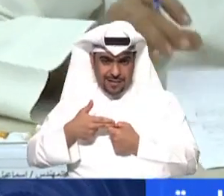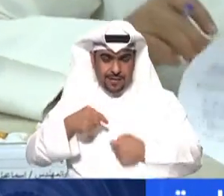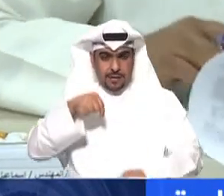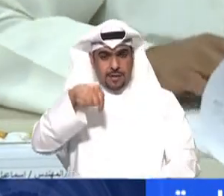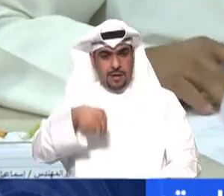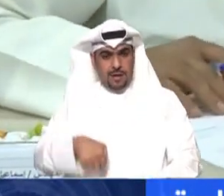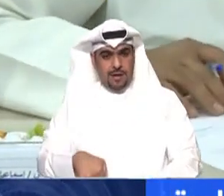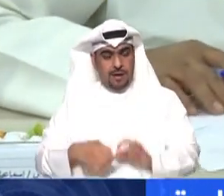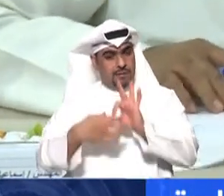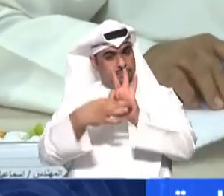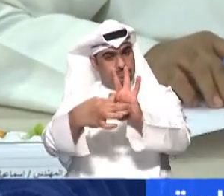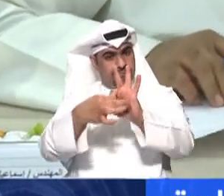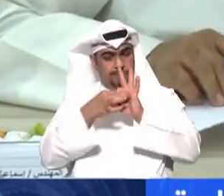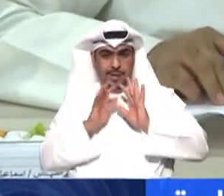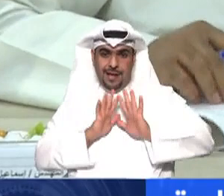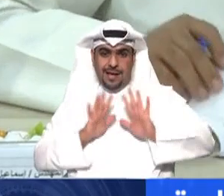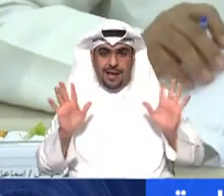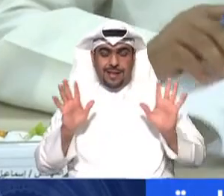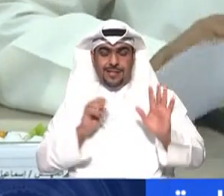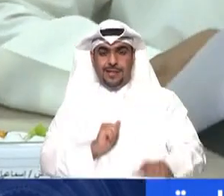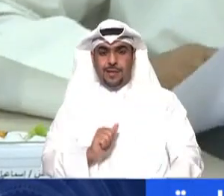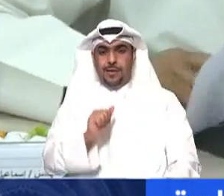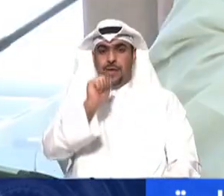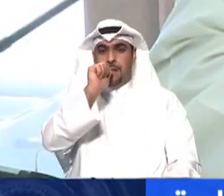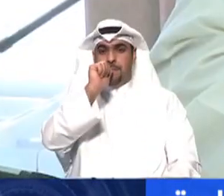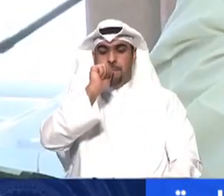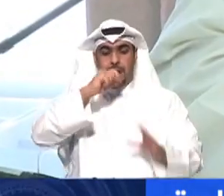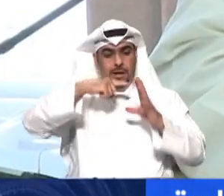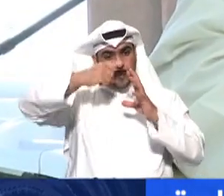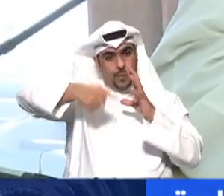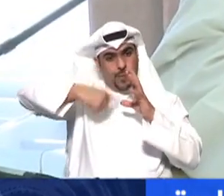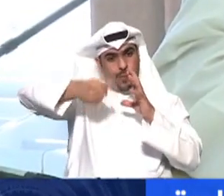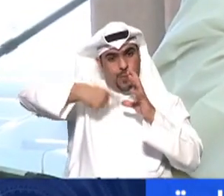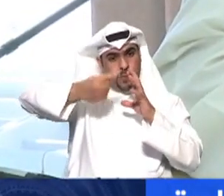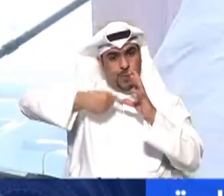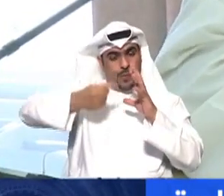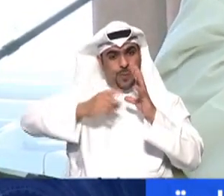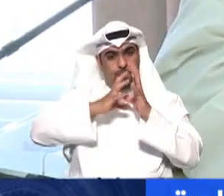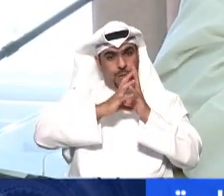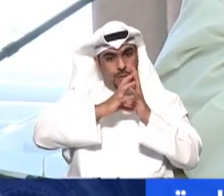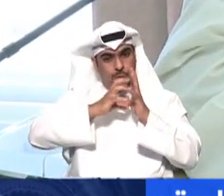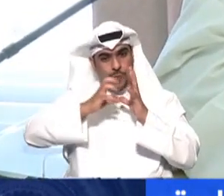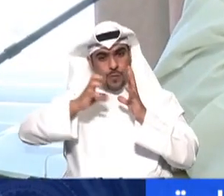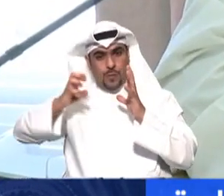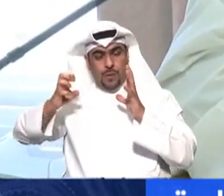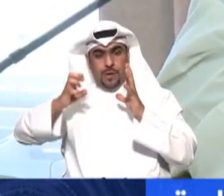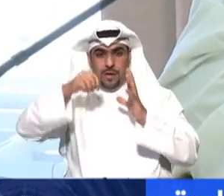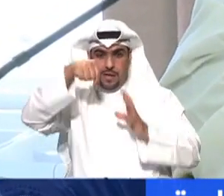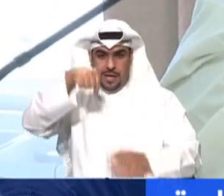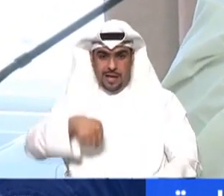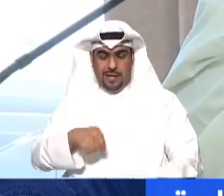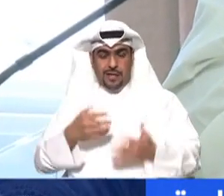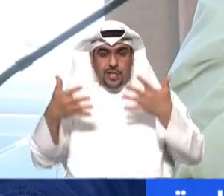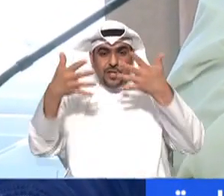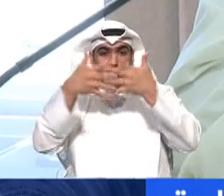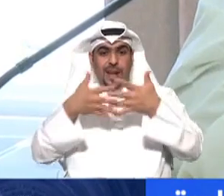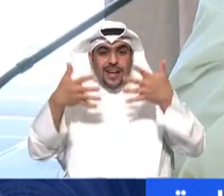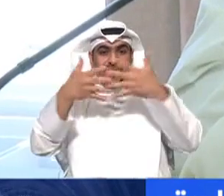المعالجة التي تنتجها محطات التنقية والضخ في سبيل دعم المشاريع النفطية في البلاد.